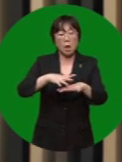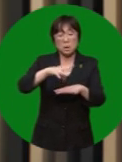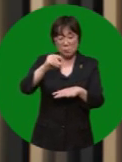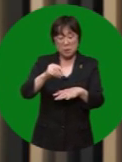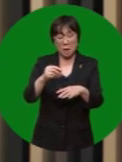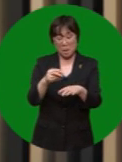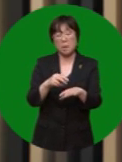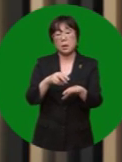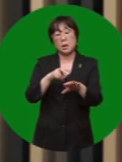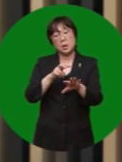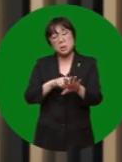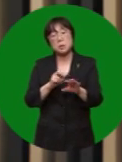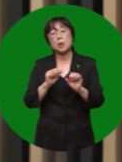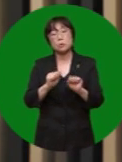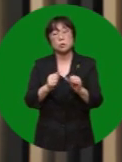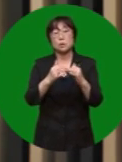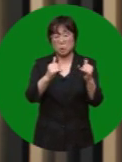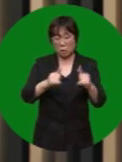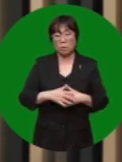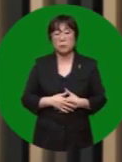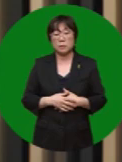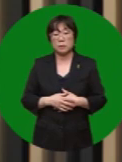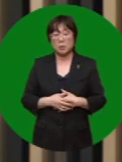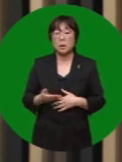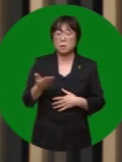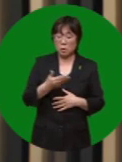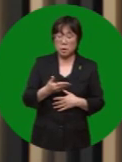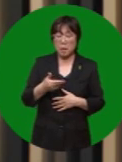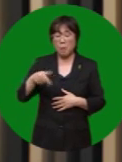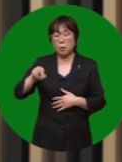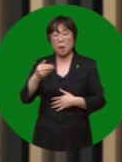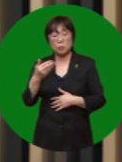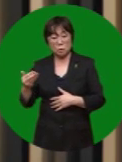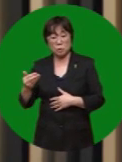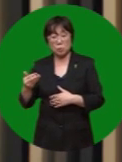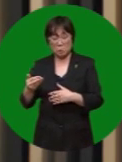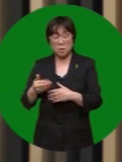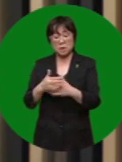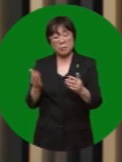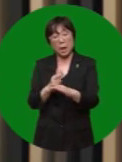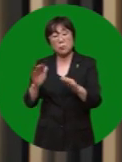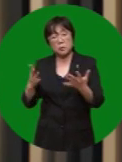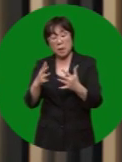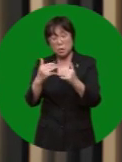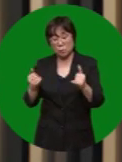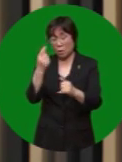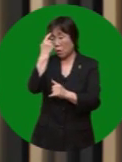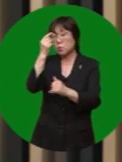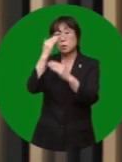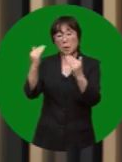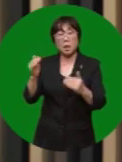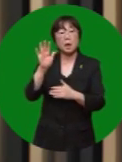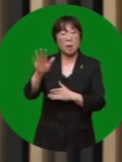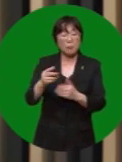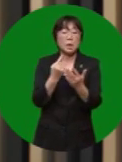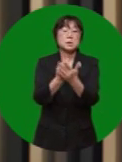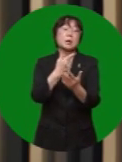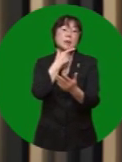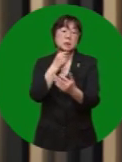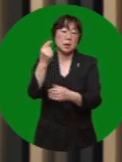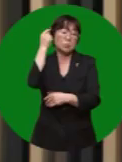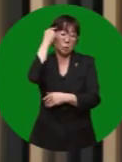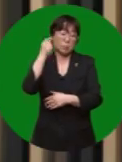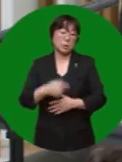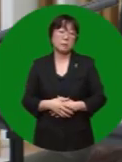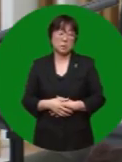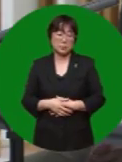て診断をされる方であったり、ブランクがある方向けの講習会があれば参加してみたいなと思い